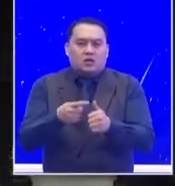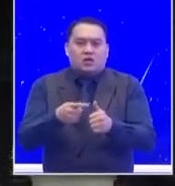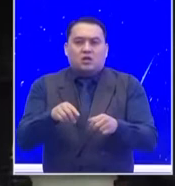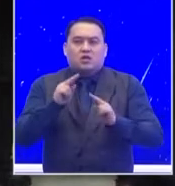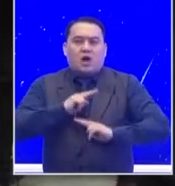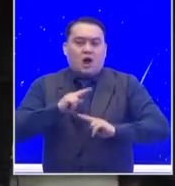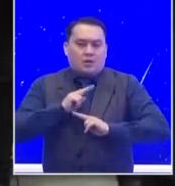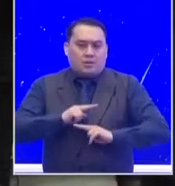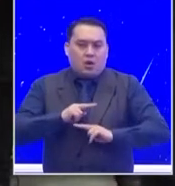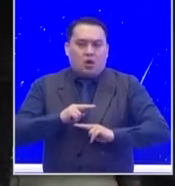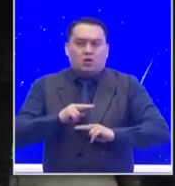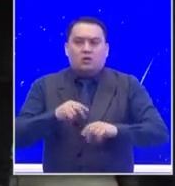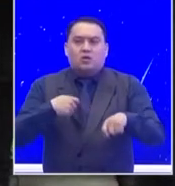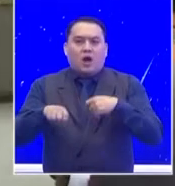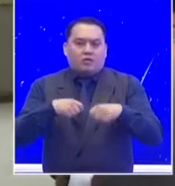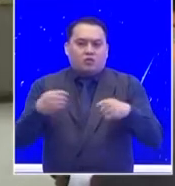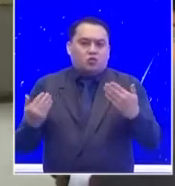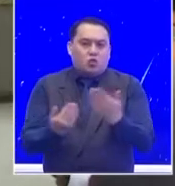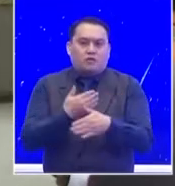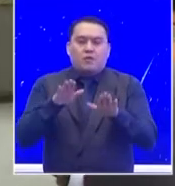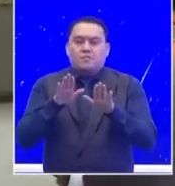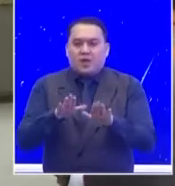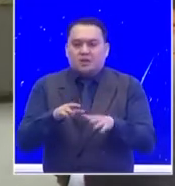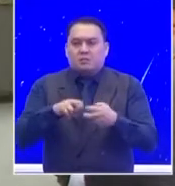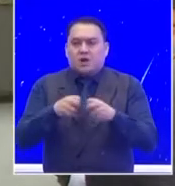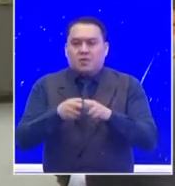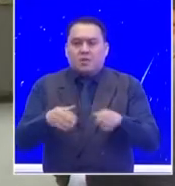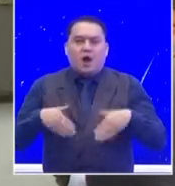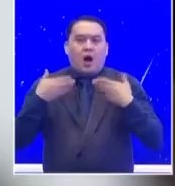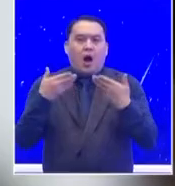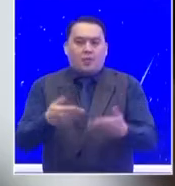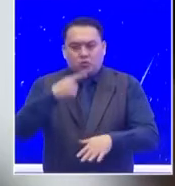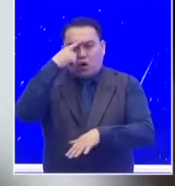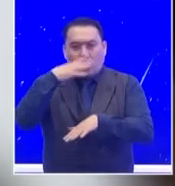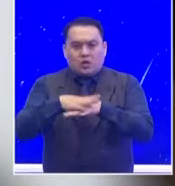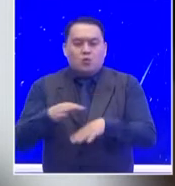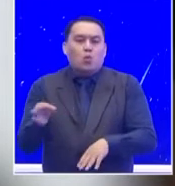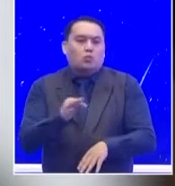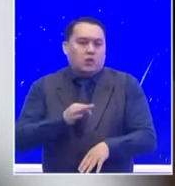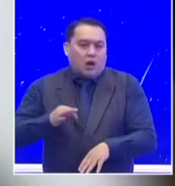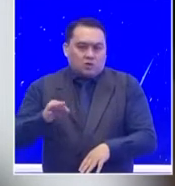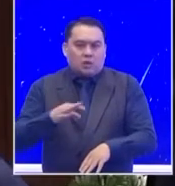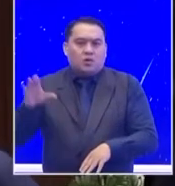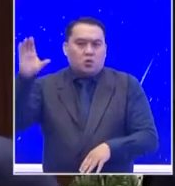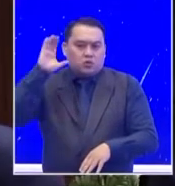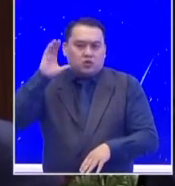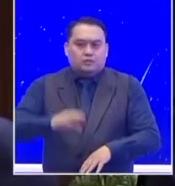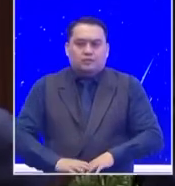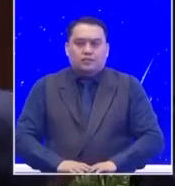ненаработанными, то есть непроходимость товара на новом месте. Со своей проблемой они обратились напрямую к Амандыку Баталову и были услышаны.